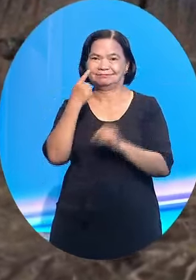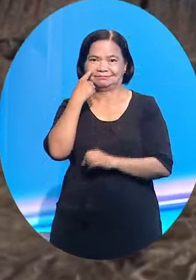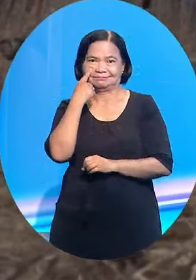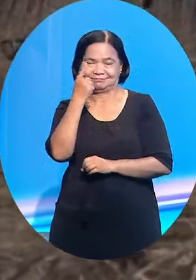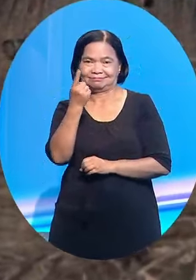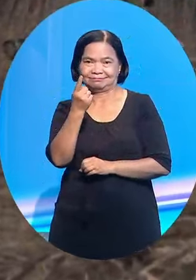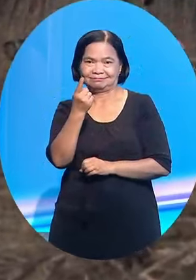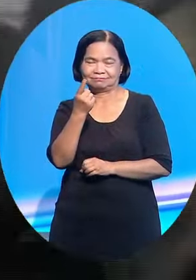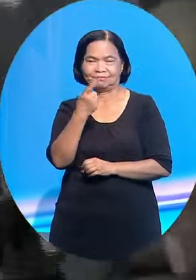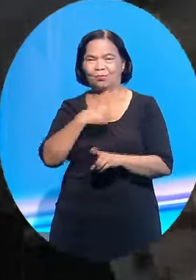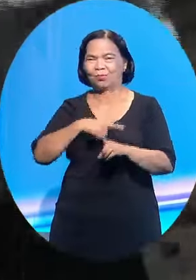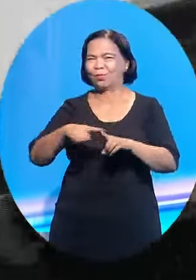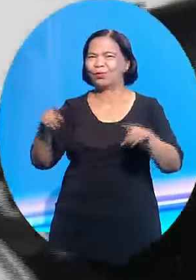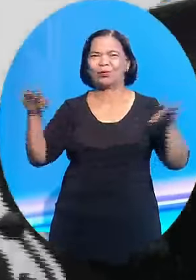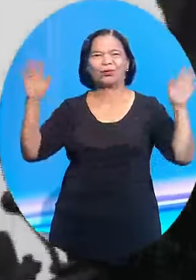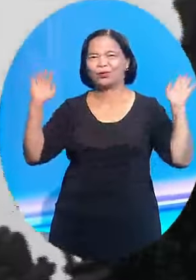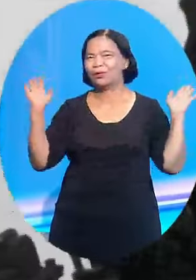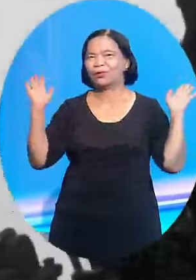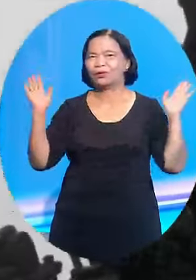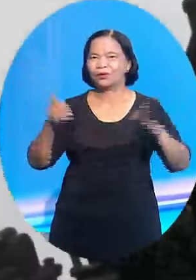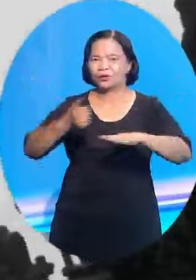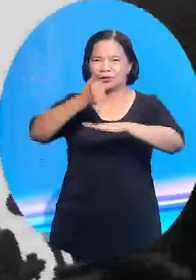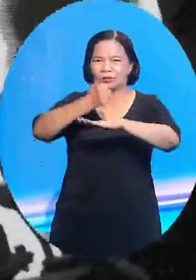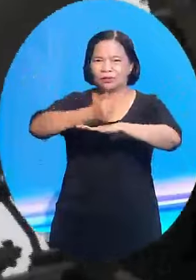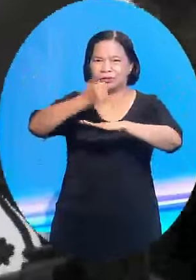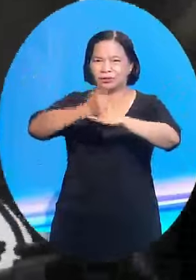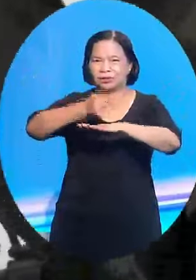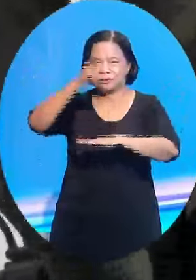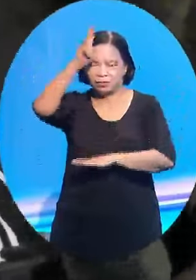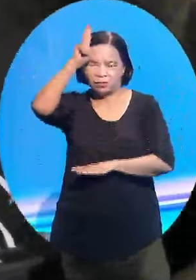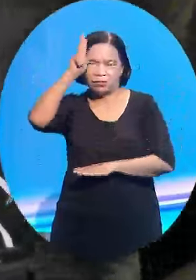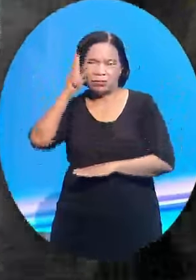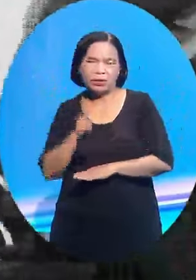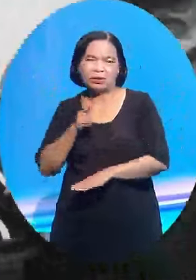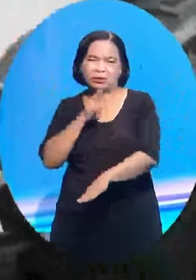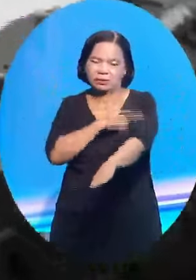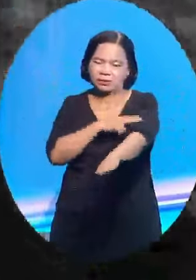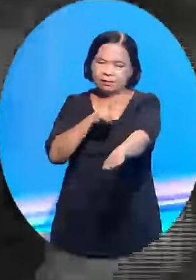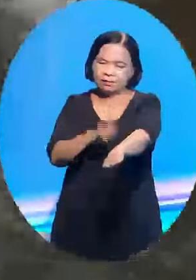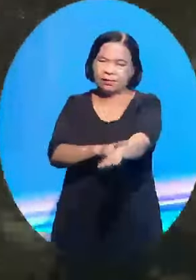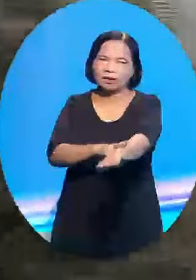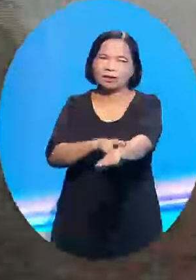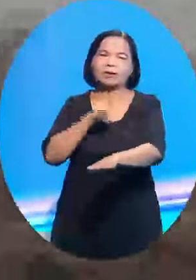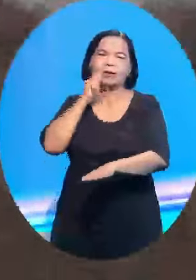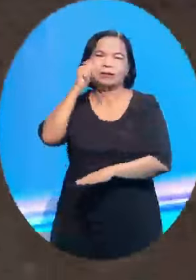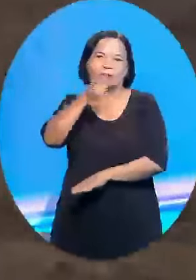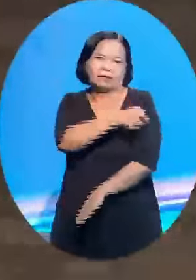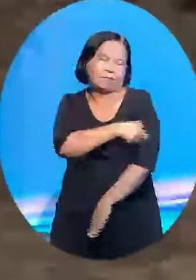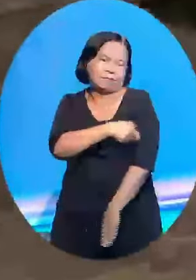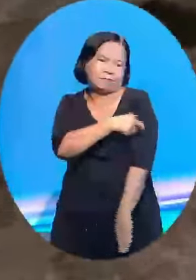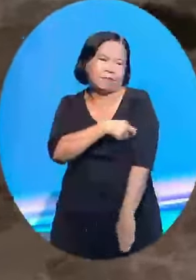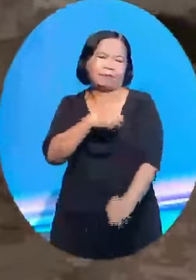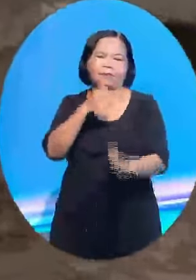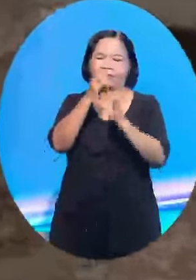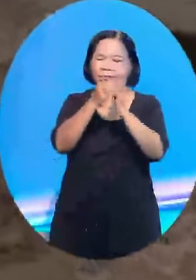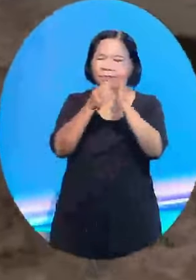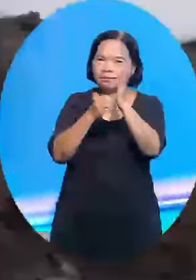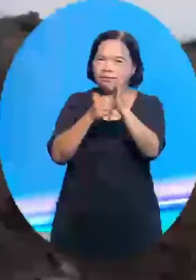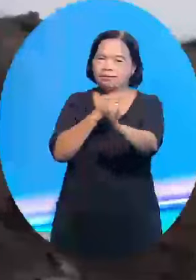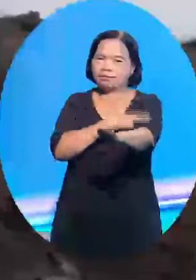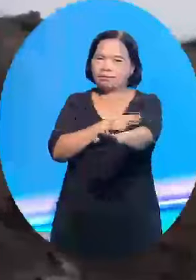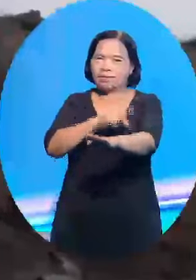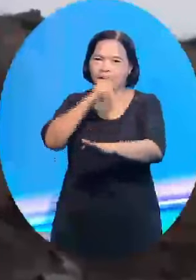phố đã thất thủ. Thứ trưởng Quốc phòng Hanna Malia cho biết quân đội Ukraine đang tiếp tục bảo vệ những vị trí của mình, trong khi lực